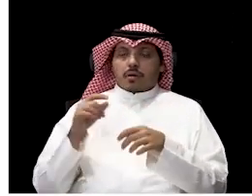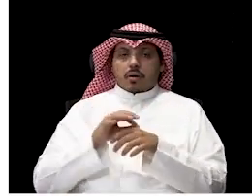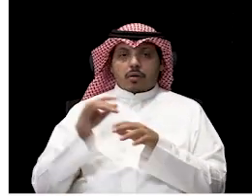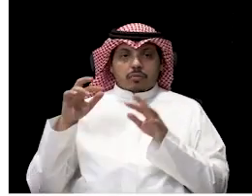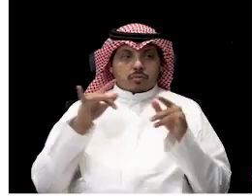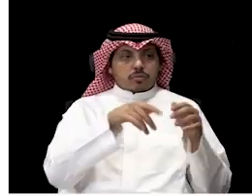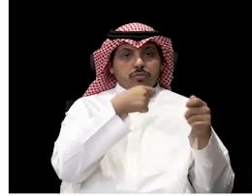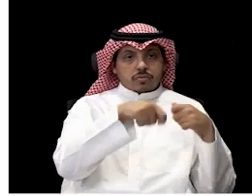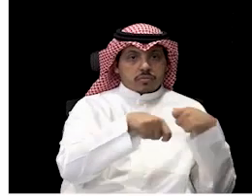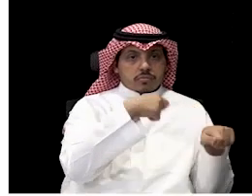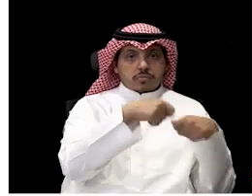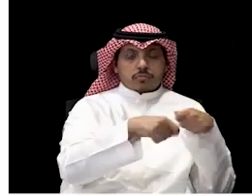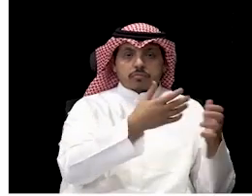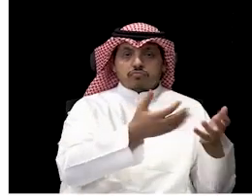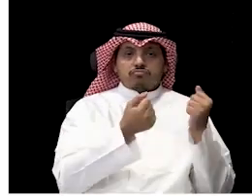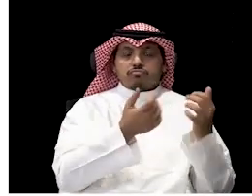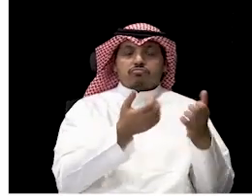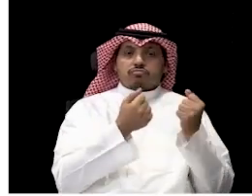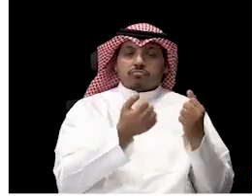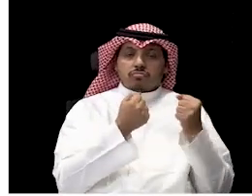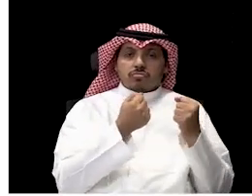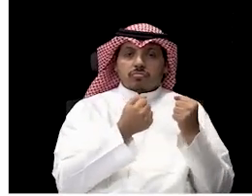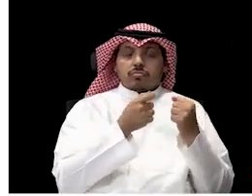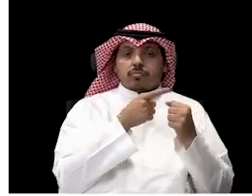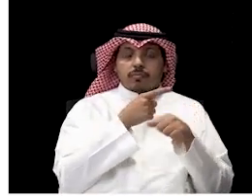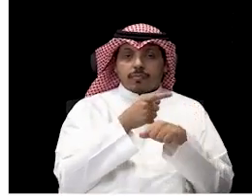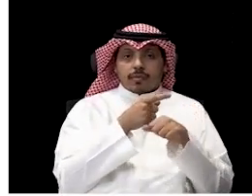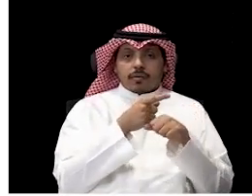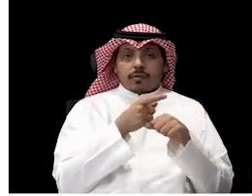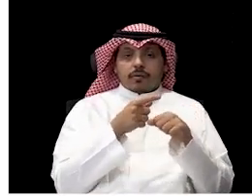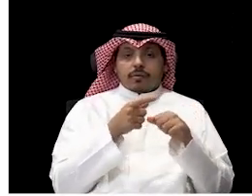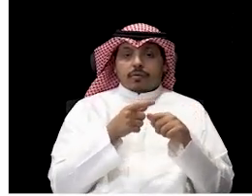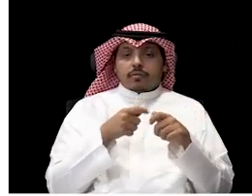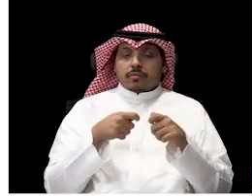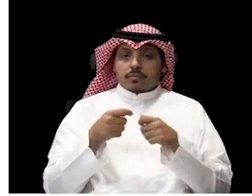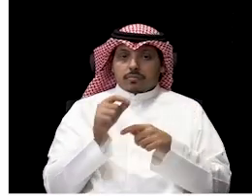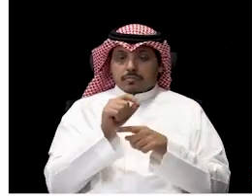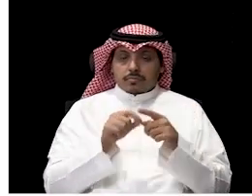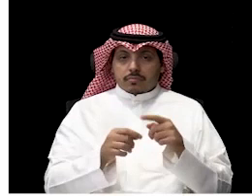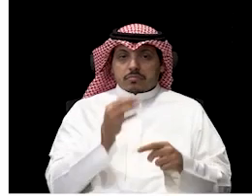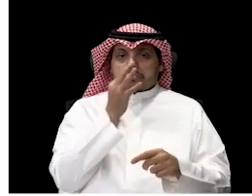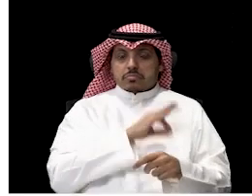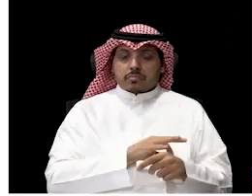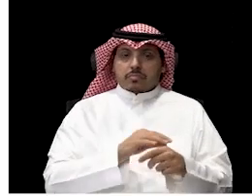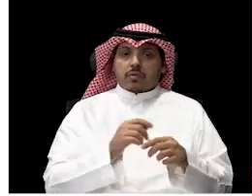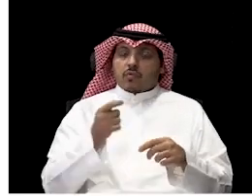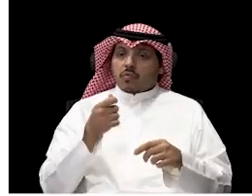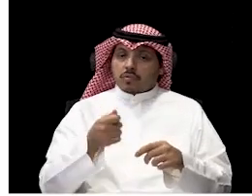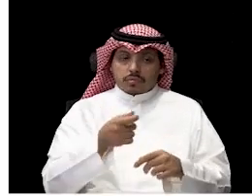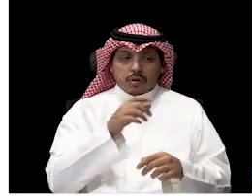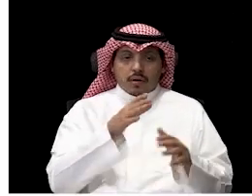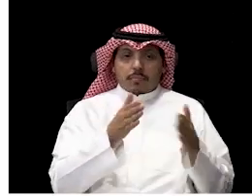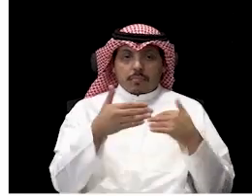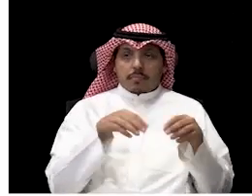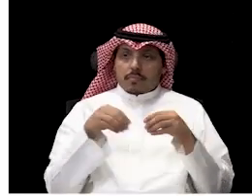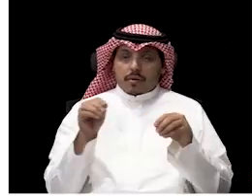على قدرة العرض، وزيادة الدخل من الأجور والأرباح وارتفاع التكاليف. إذن هذا